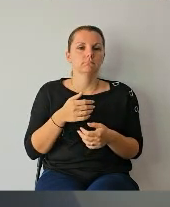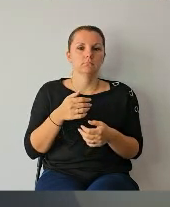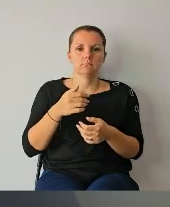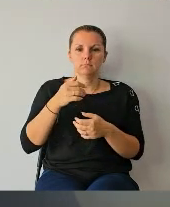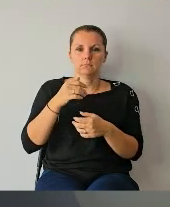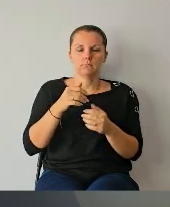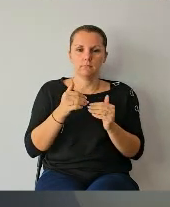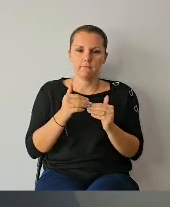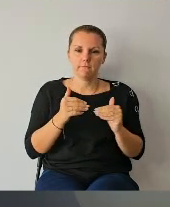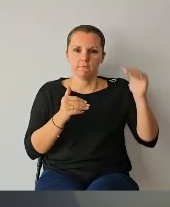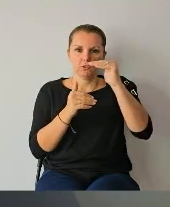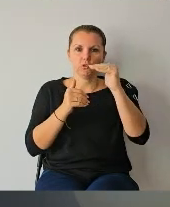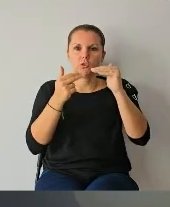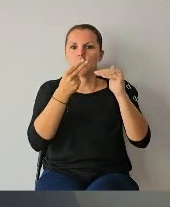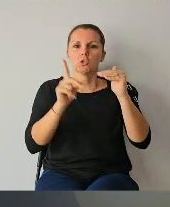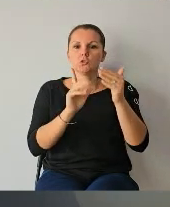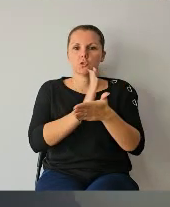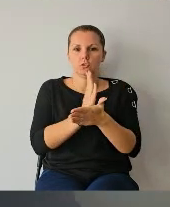województwie.